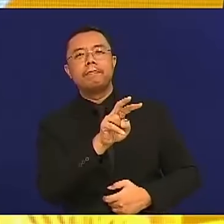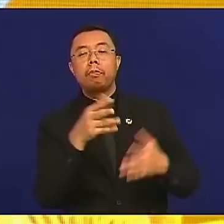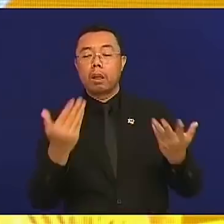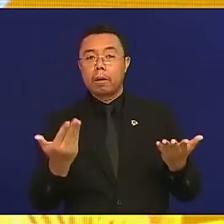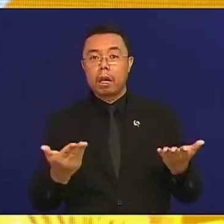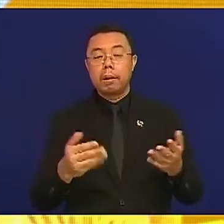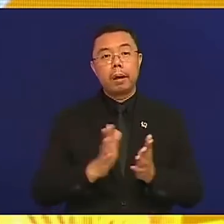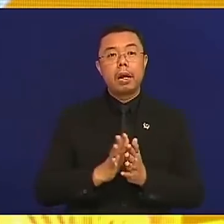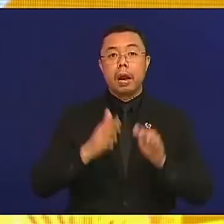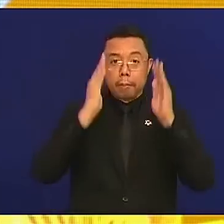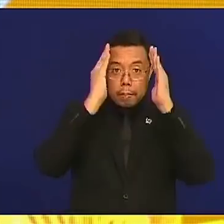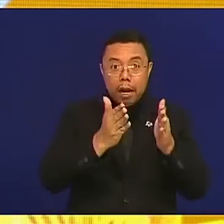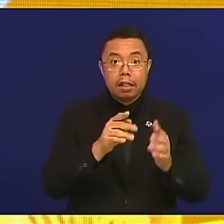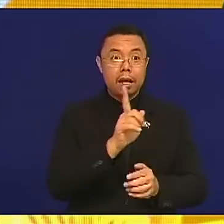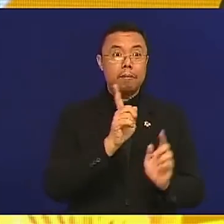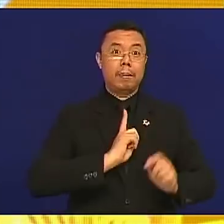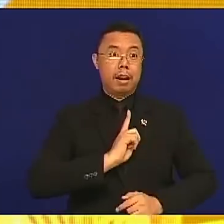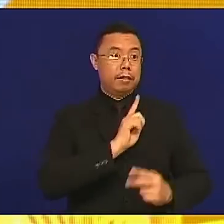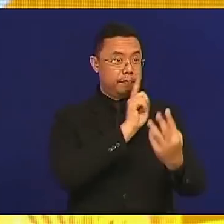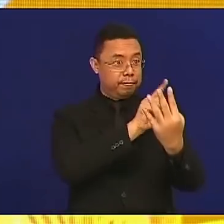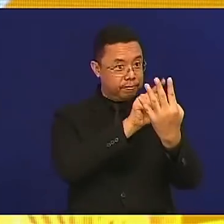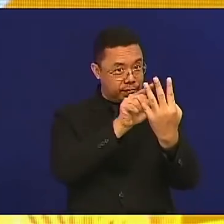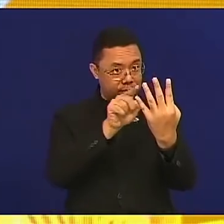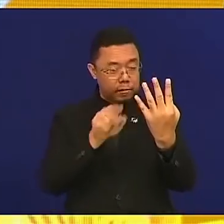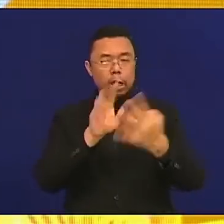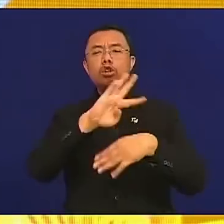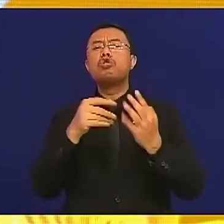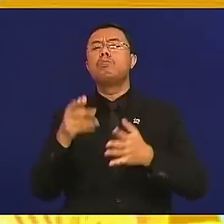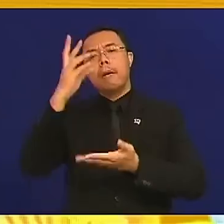Bagaimana dia memperhatikan setiap individu, dan setiap individu